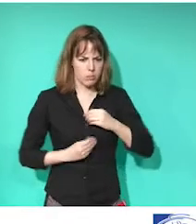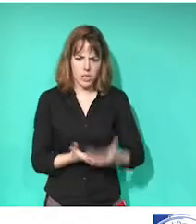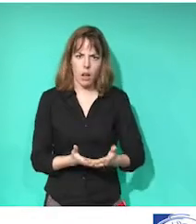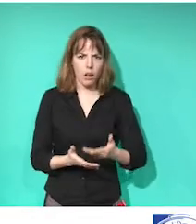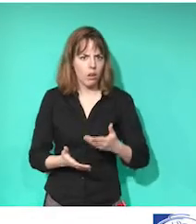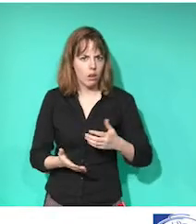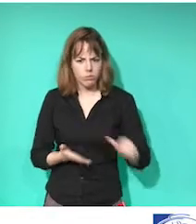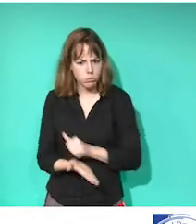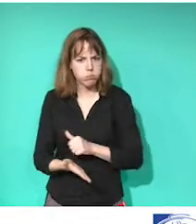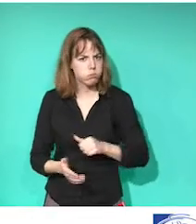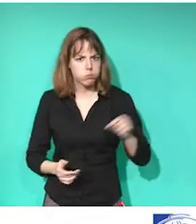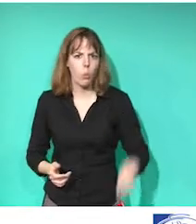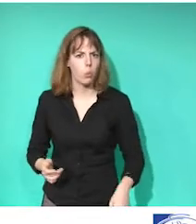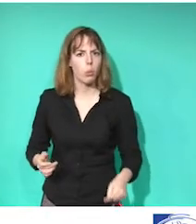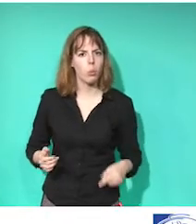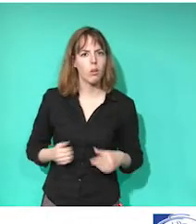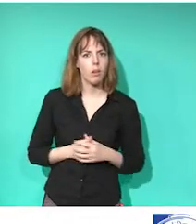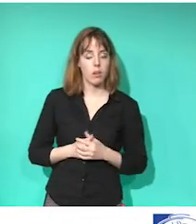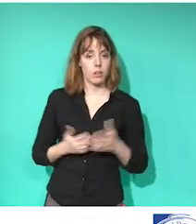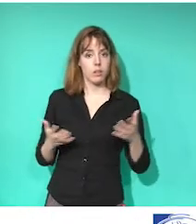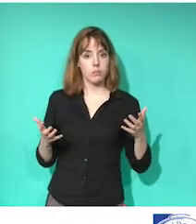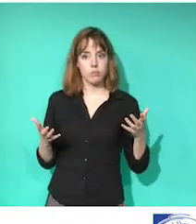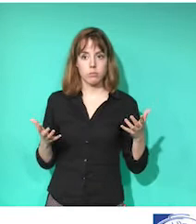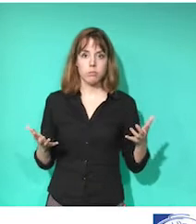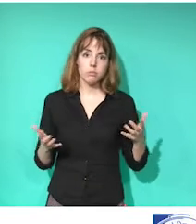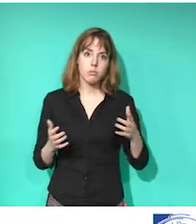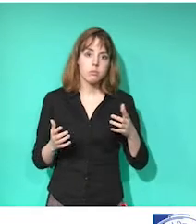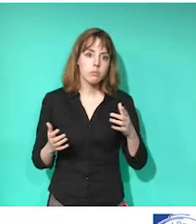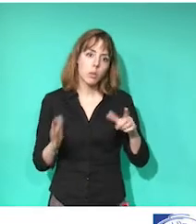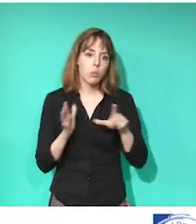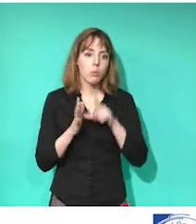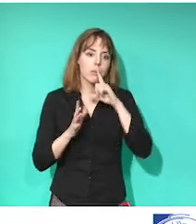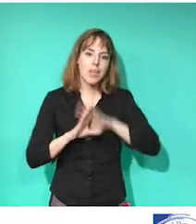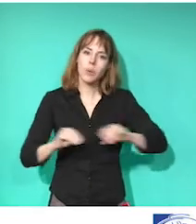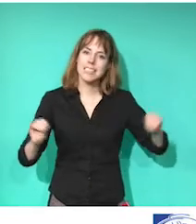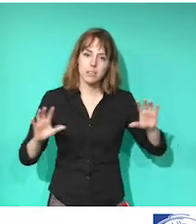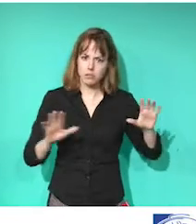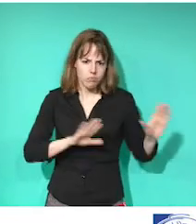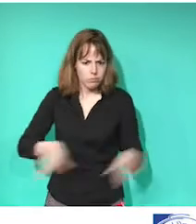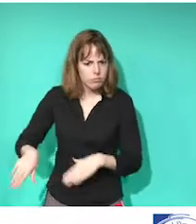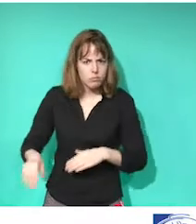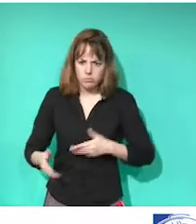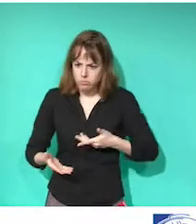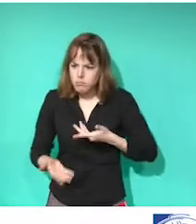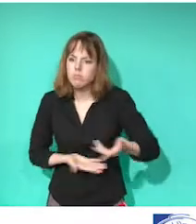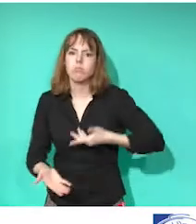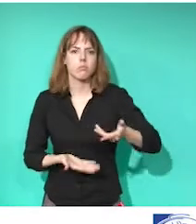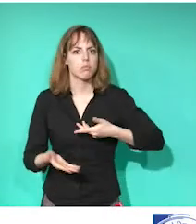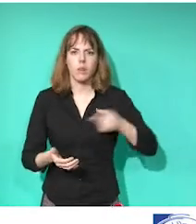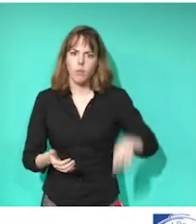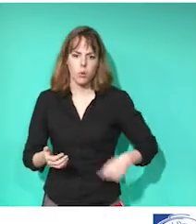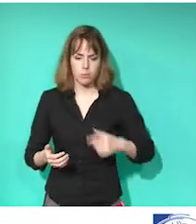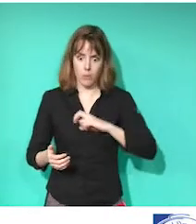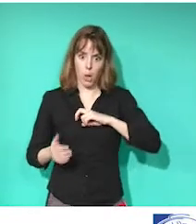sexisme, et finalement, eh bien, la loi du silence s'est levée, d'une certaine façon, et on passe de la peur